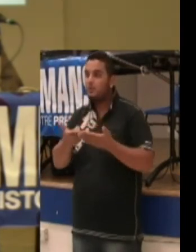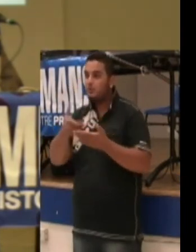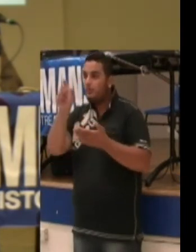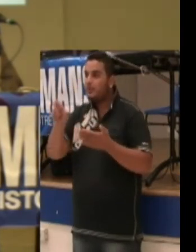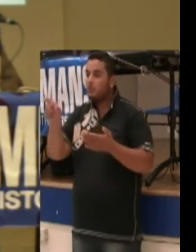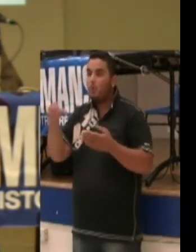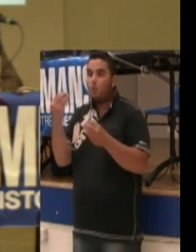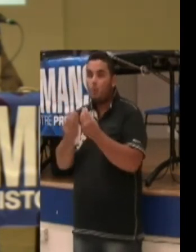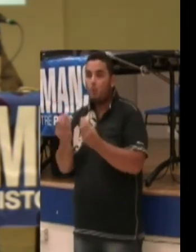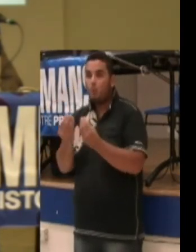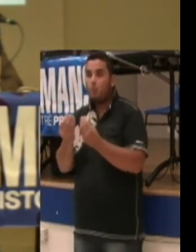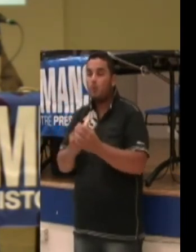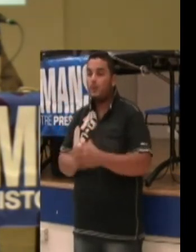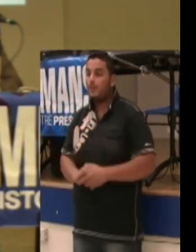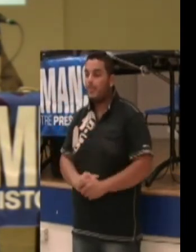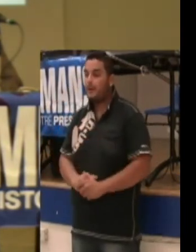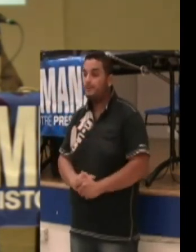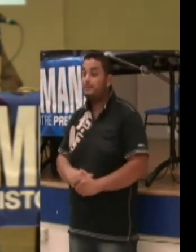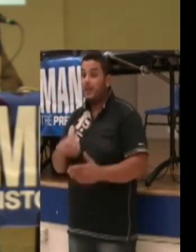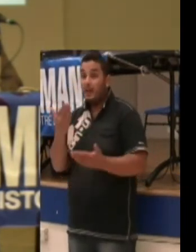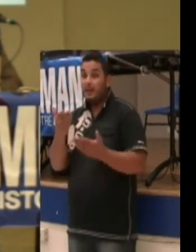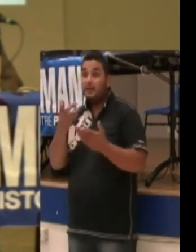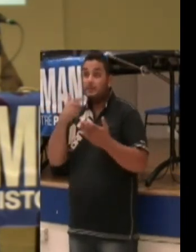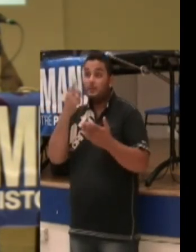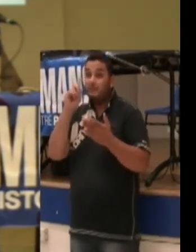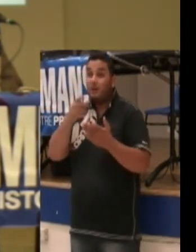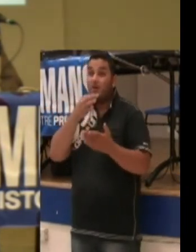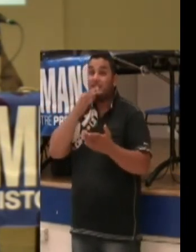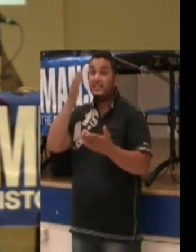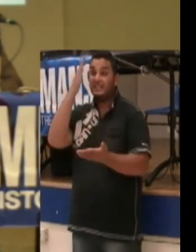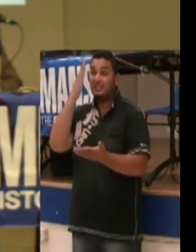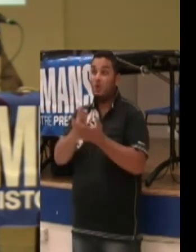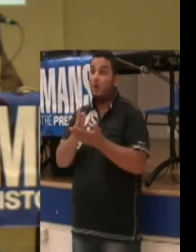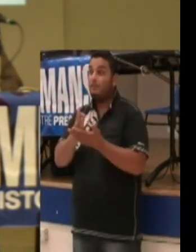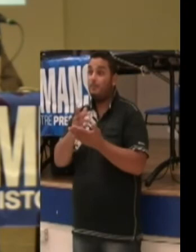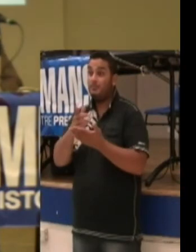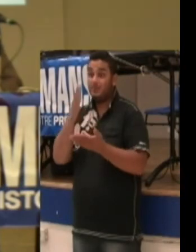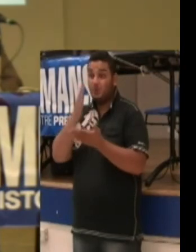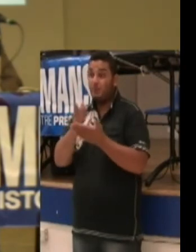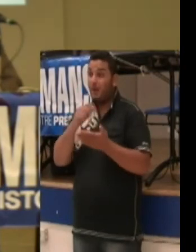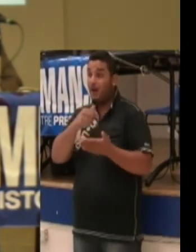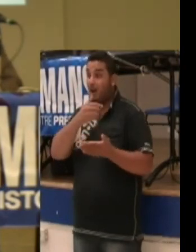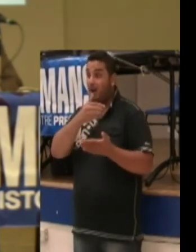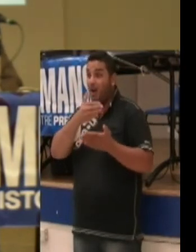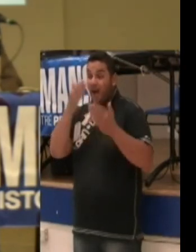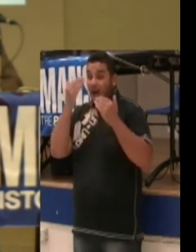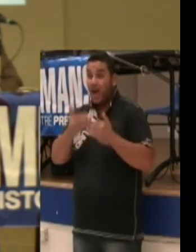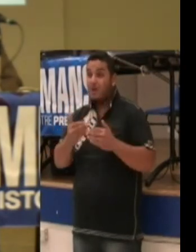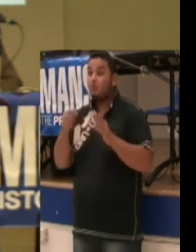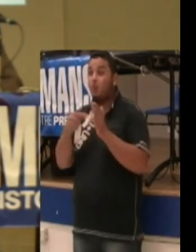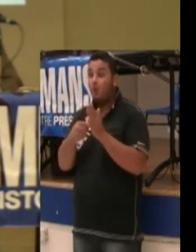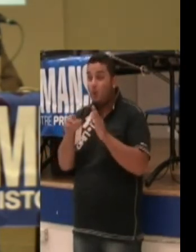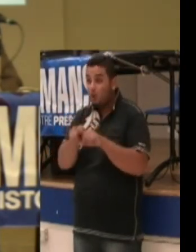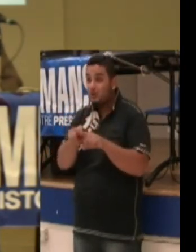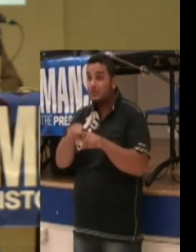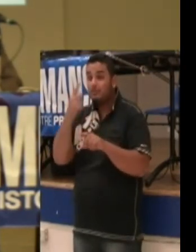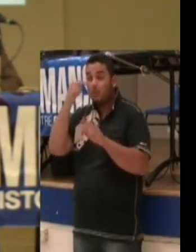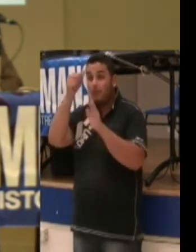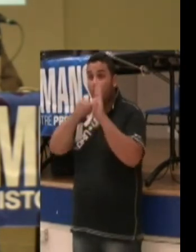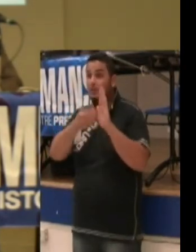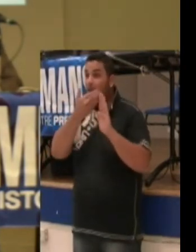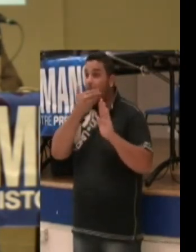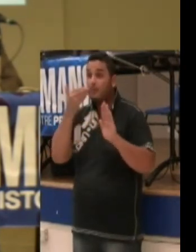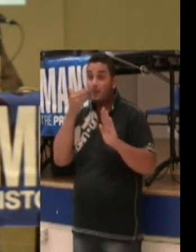se dire stop, je m'arrête. Et notamment en ce mois de Ramadan, c'est le moment où on doit dire stop, je m'arrête. Je vous propose une petite